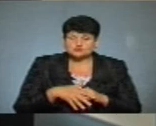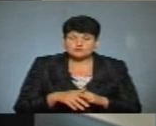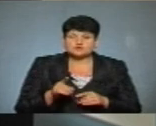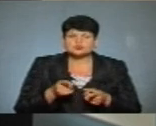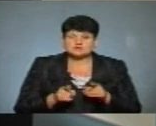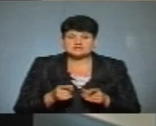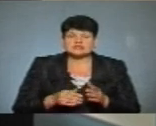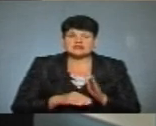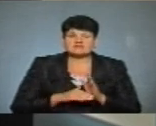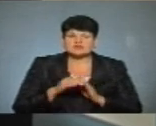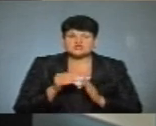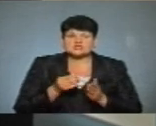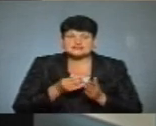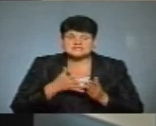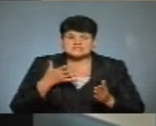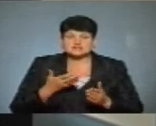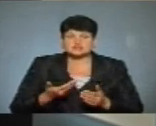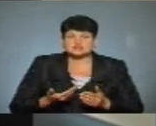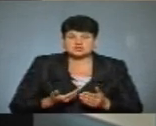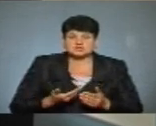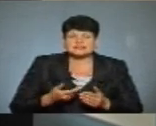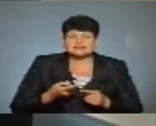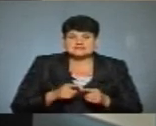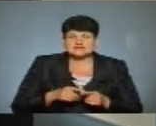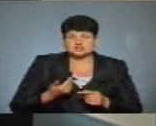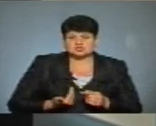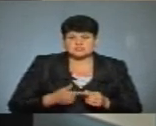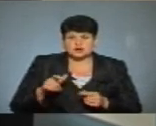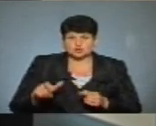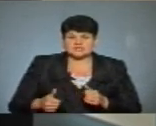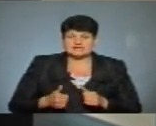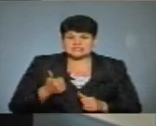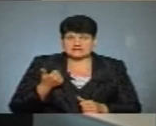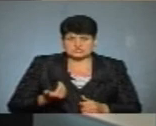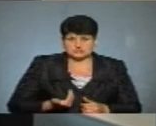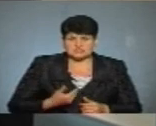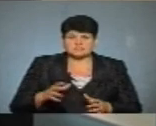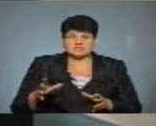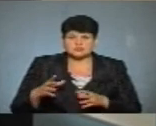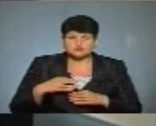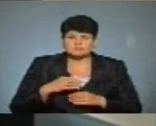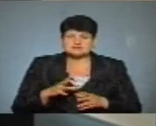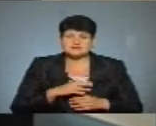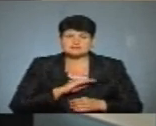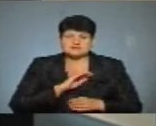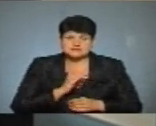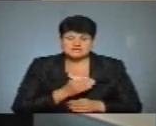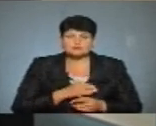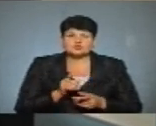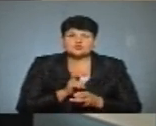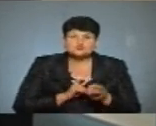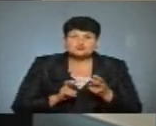дійсно найвища цінність – це життя людей і гідне життя. І за будь-яких умов ми повинні разом спільними зусиллями